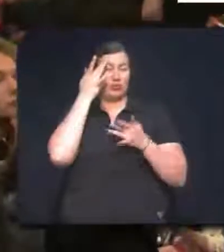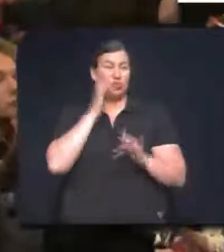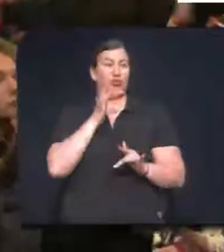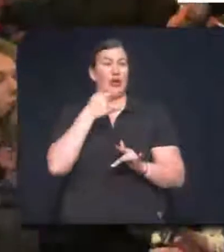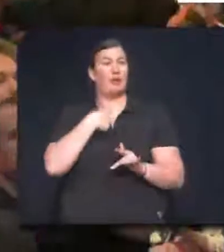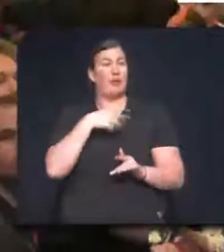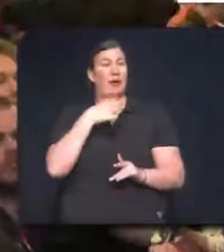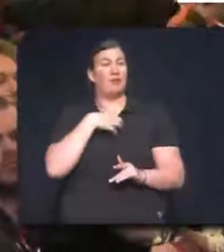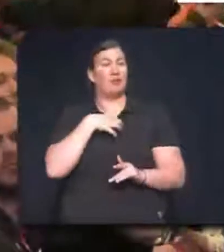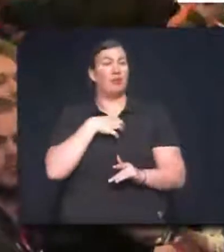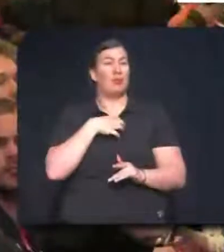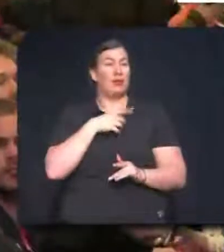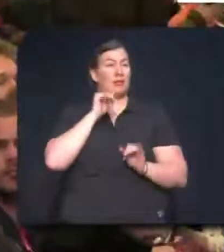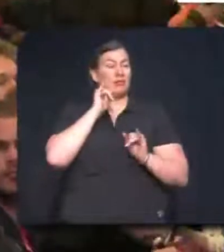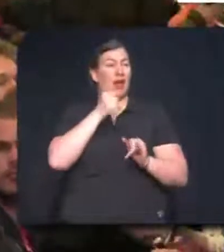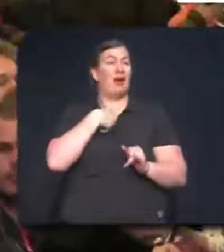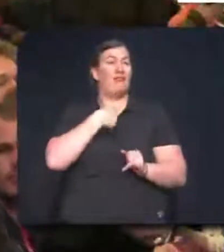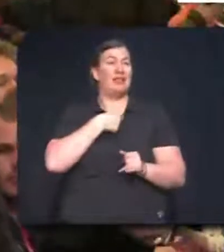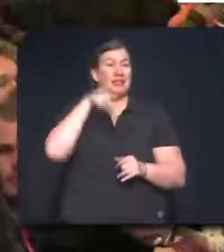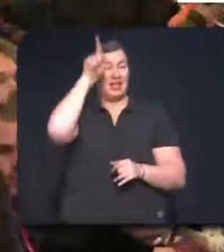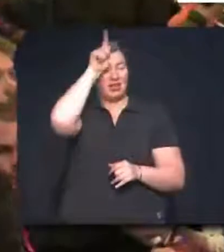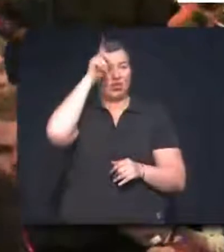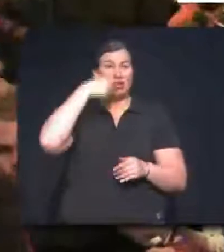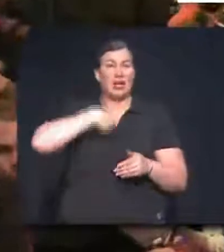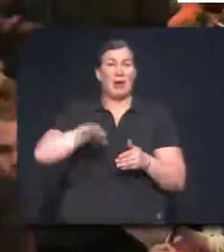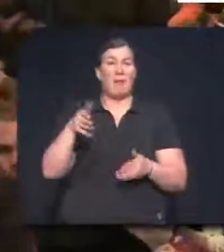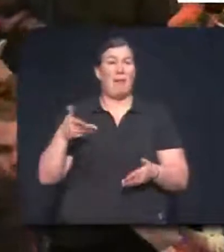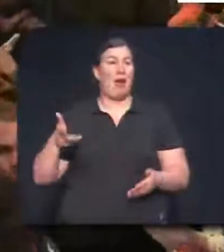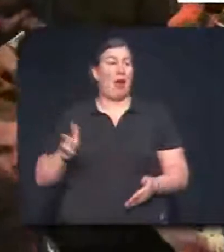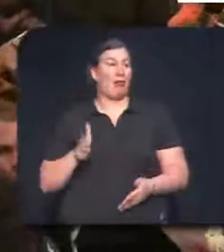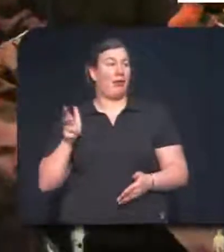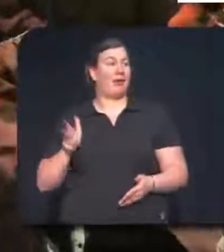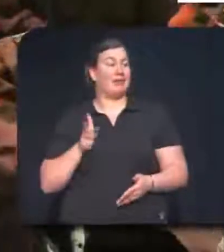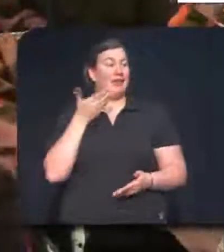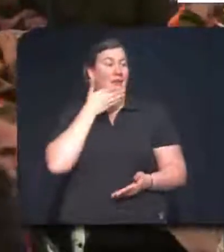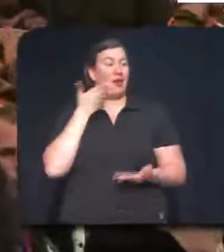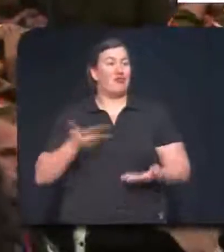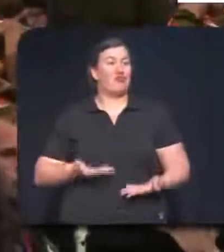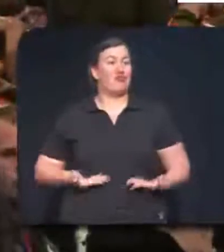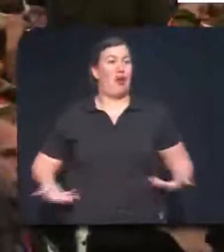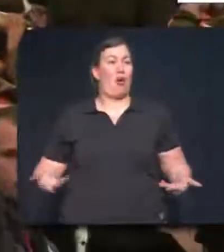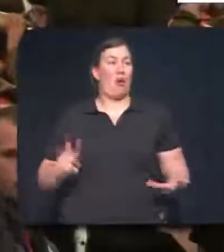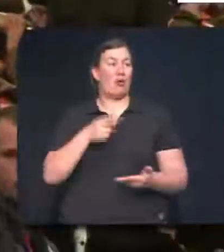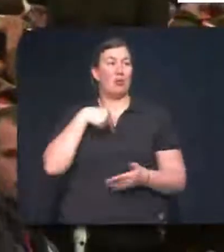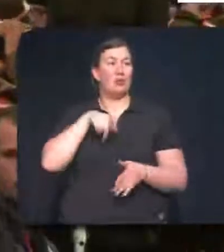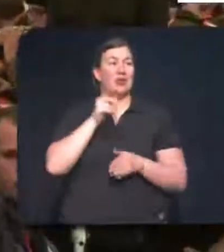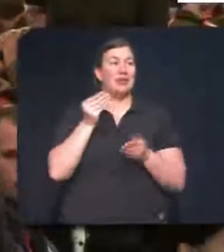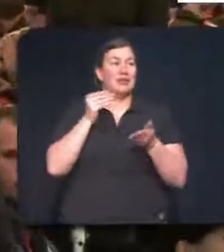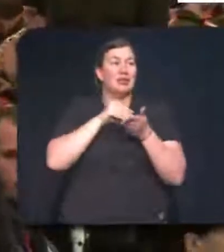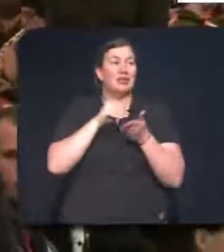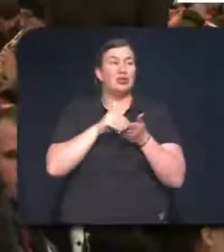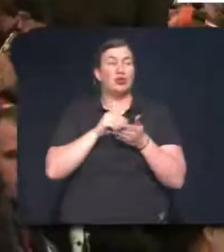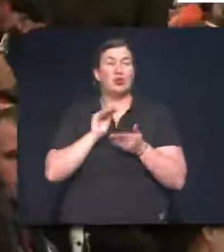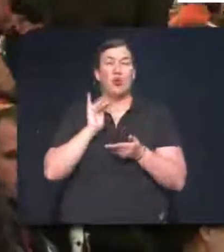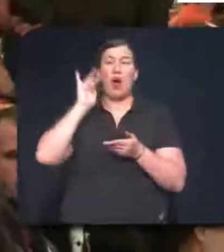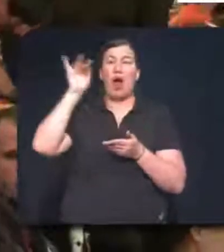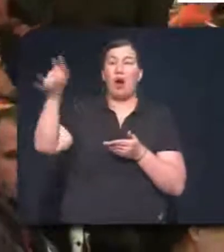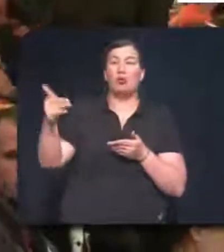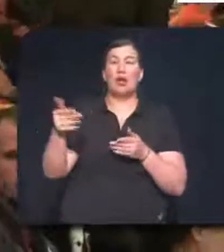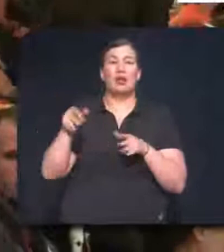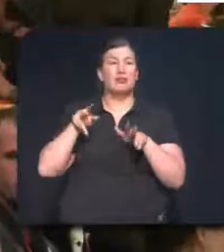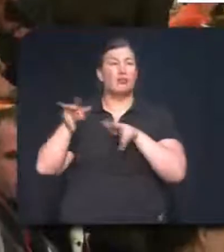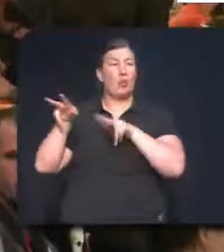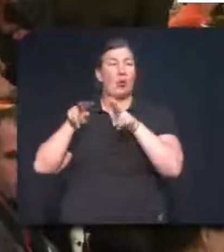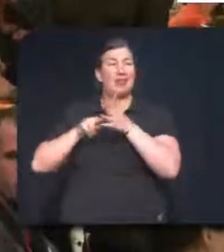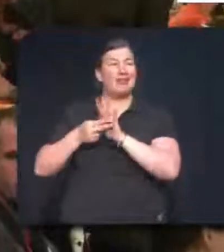wir können unser Land immer attraktiver machen und damit im Endeffekt die auslandspolitik und autoritären Regimen Stützen indem wir